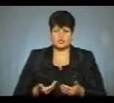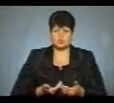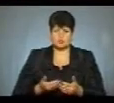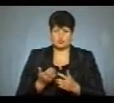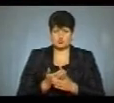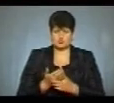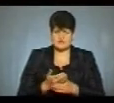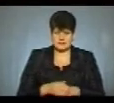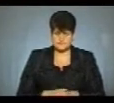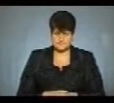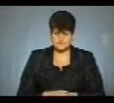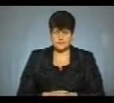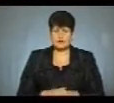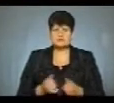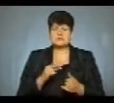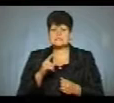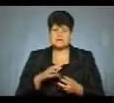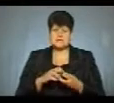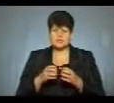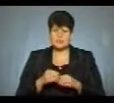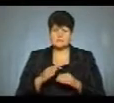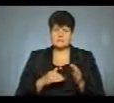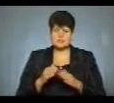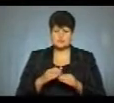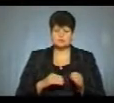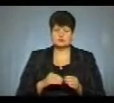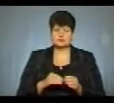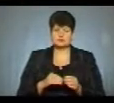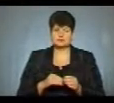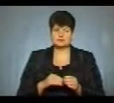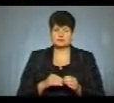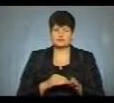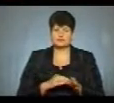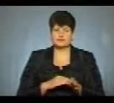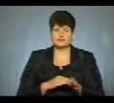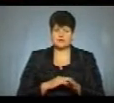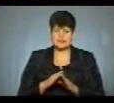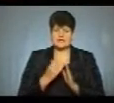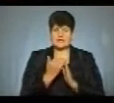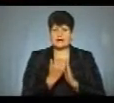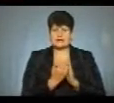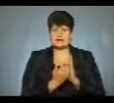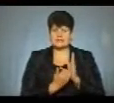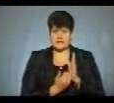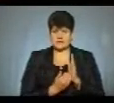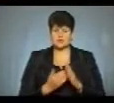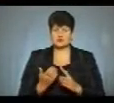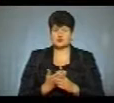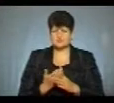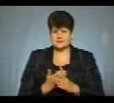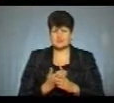субсидії. Ми за результатами практичного застосування критеріїв надання житлової субсидії виявили